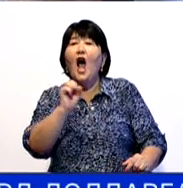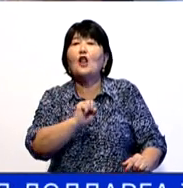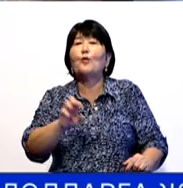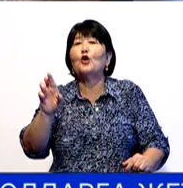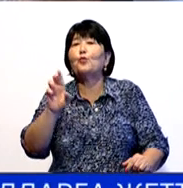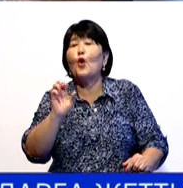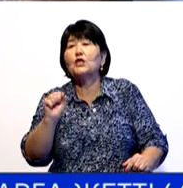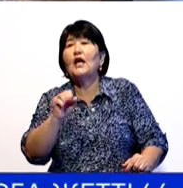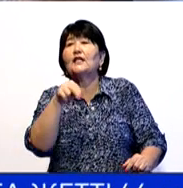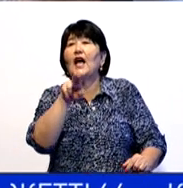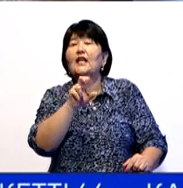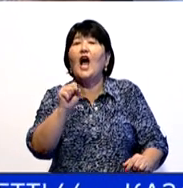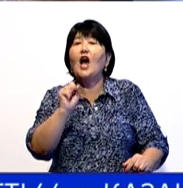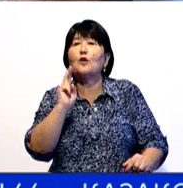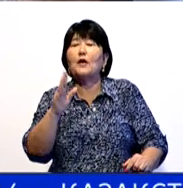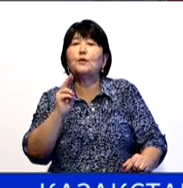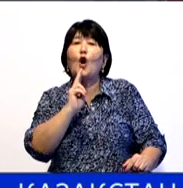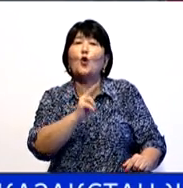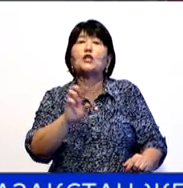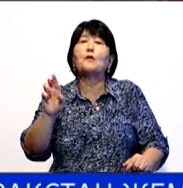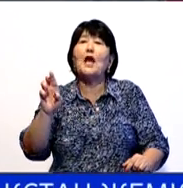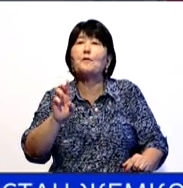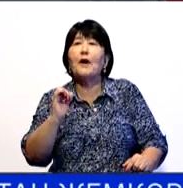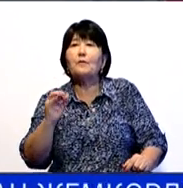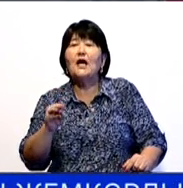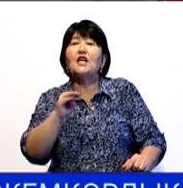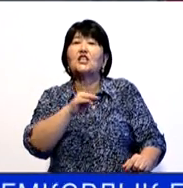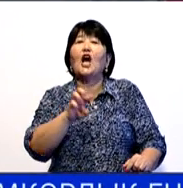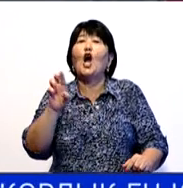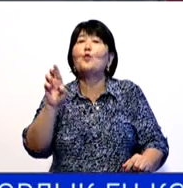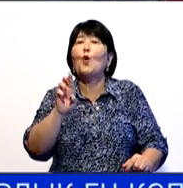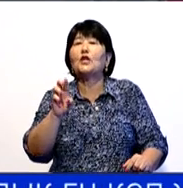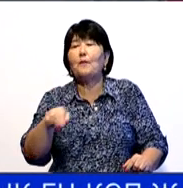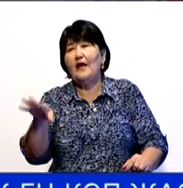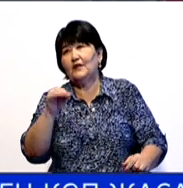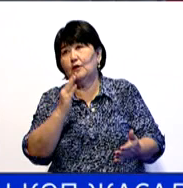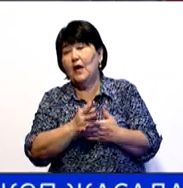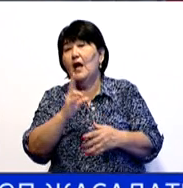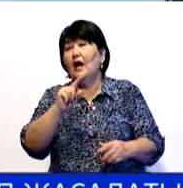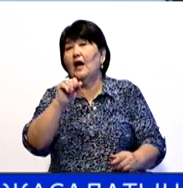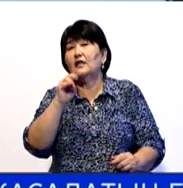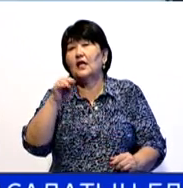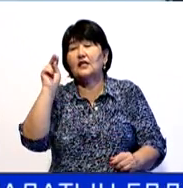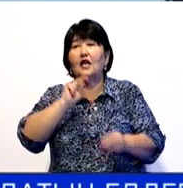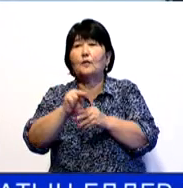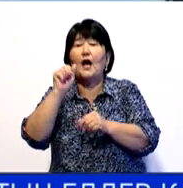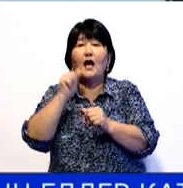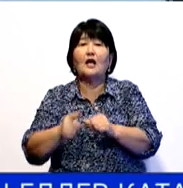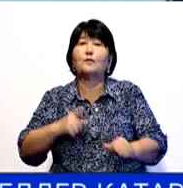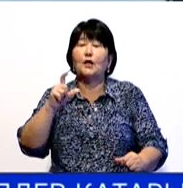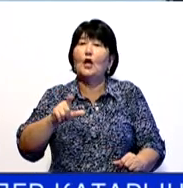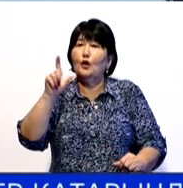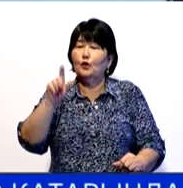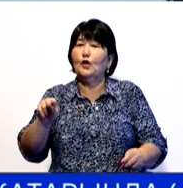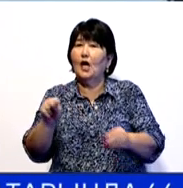Божанова, Дариха Ахмағанбетова, Қожахмет Баймаханов, Шақай Бодықбаевтар бар. Қазантаевтың мектебінен өткен әрбір кадр тұлғаның